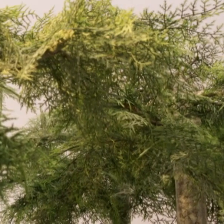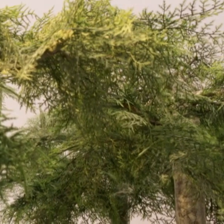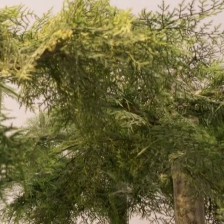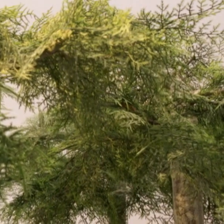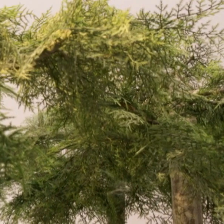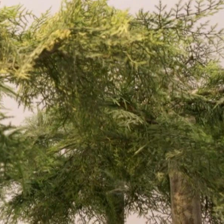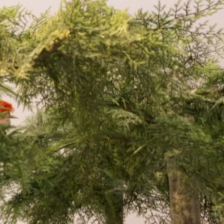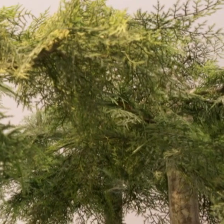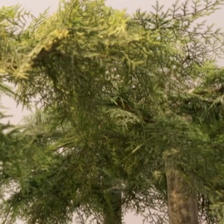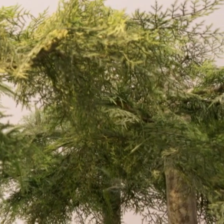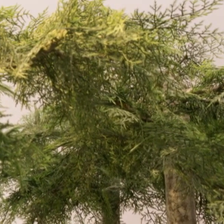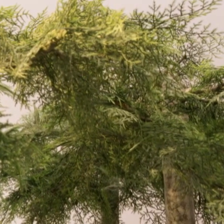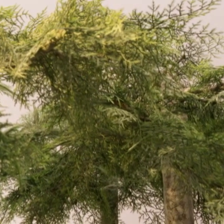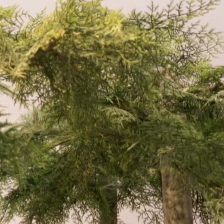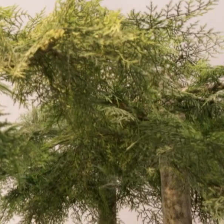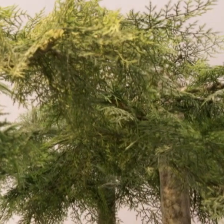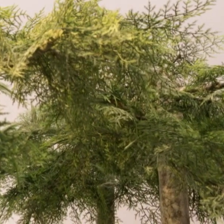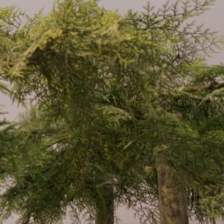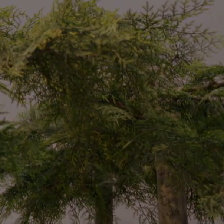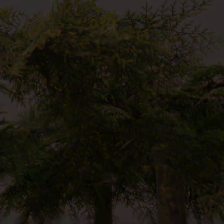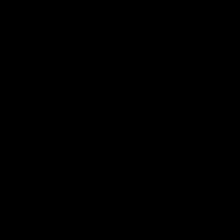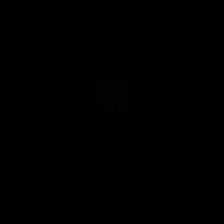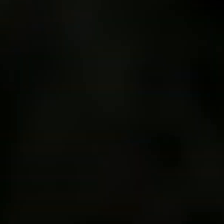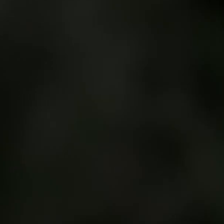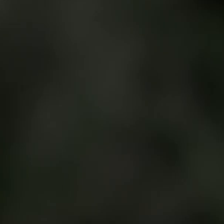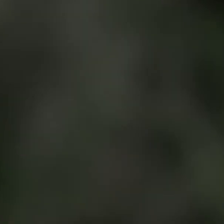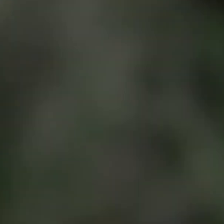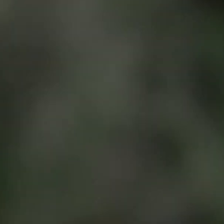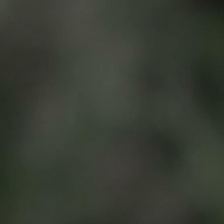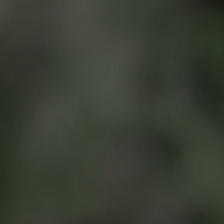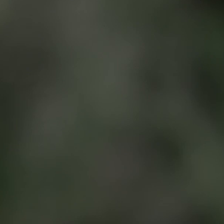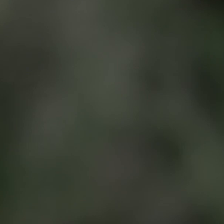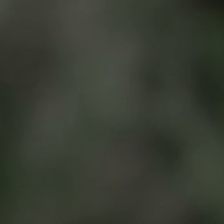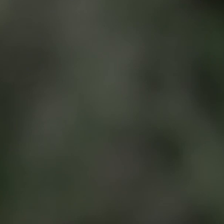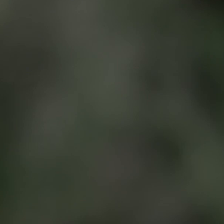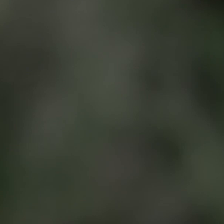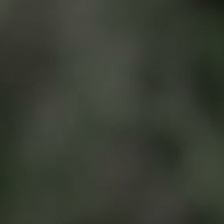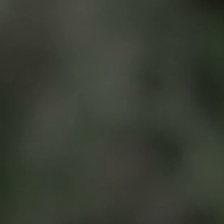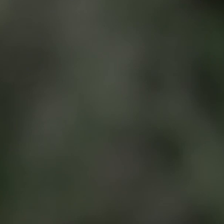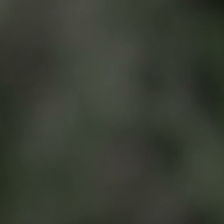Thank you.